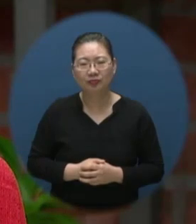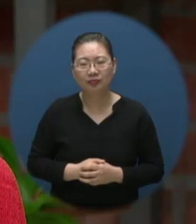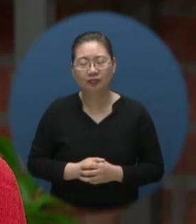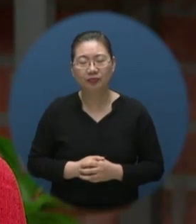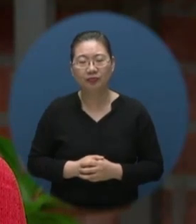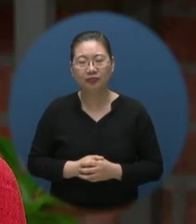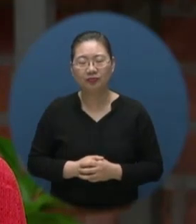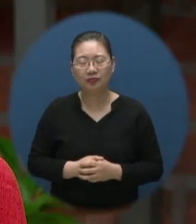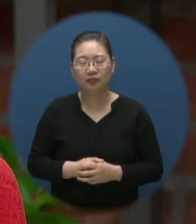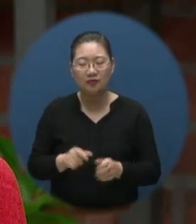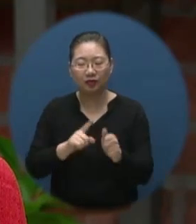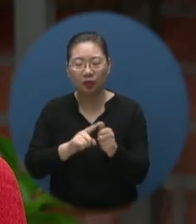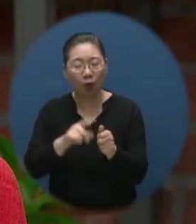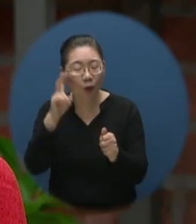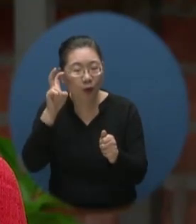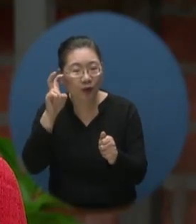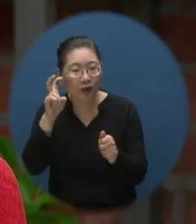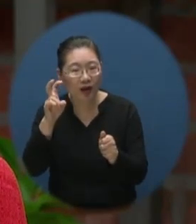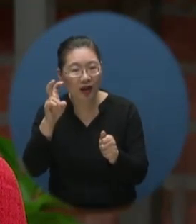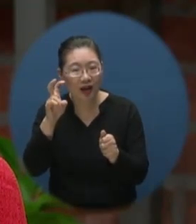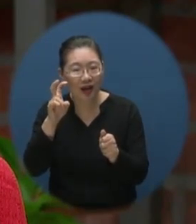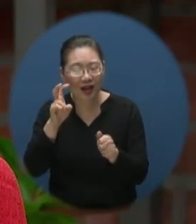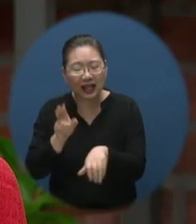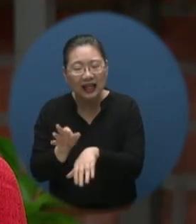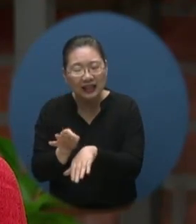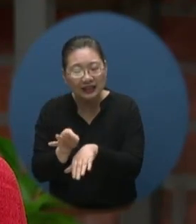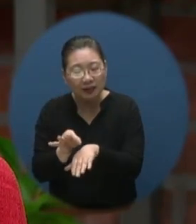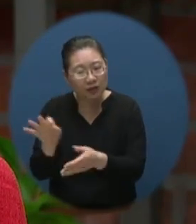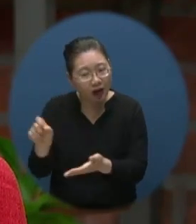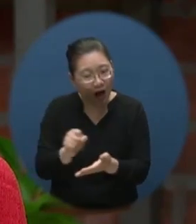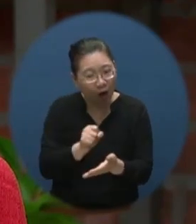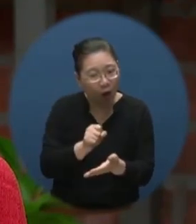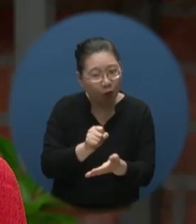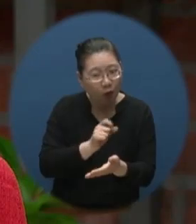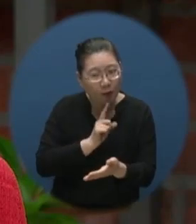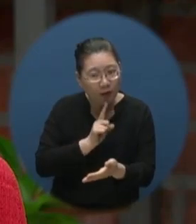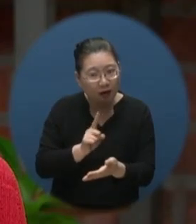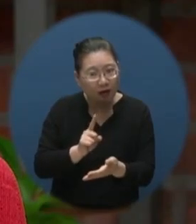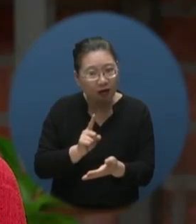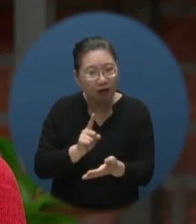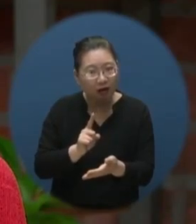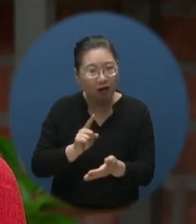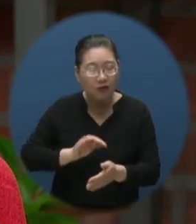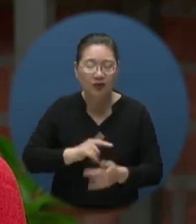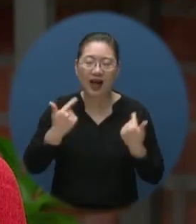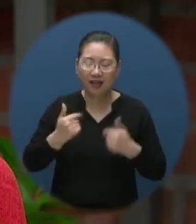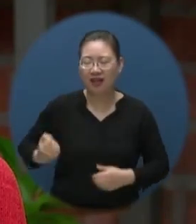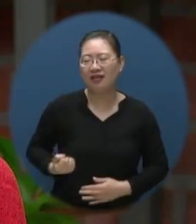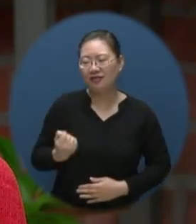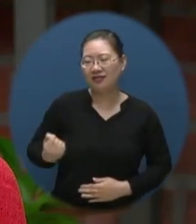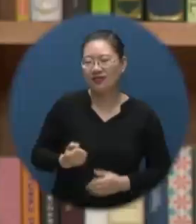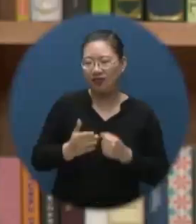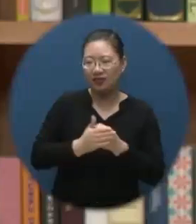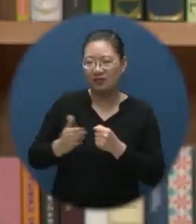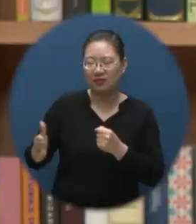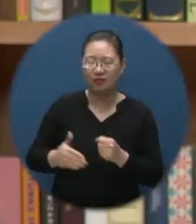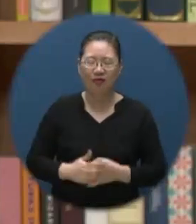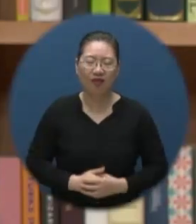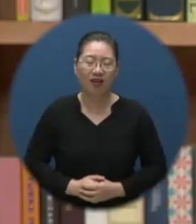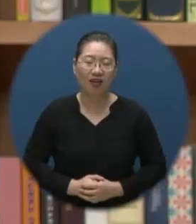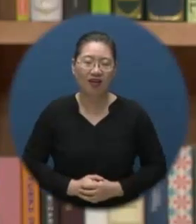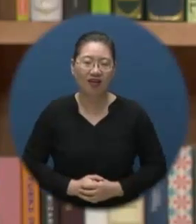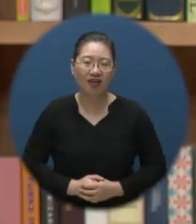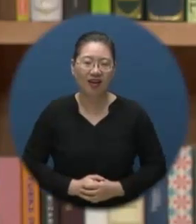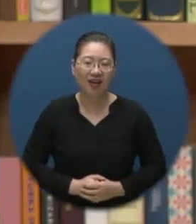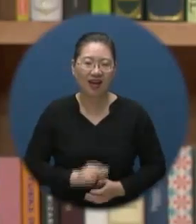그랬더니 그 사람이 선생님 혹시 침을 갖고 오셨습니까? 네, 그래요. 네. 우린 들고 다니거든요. 아니, 젊을 때는.